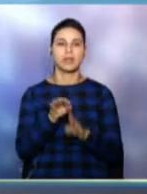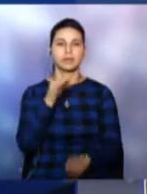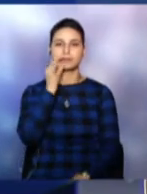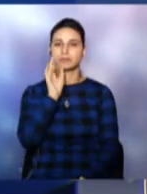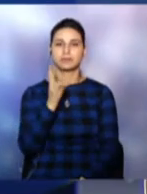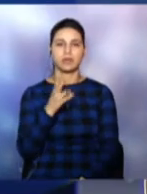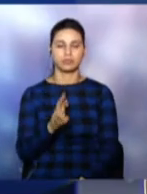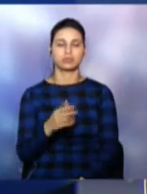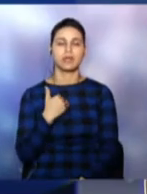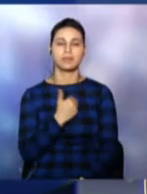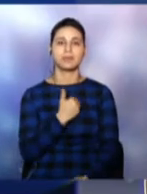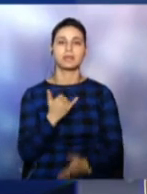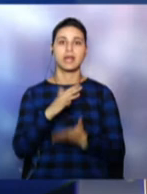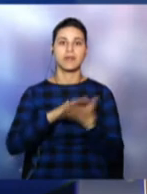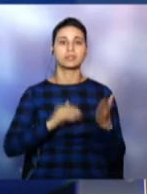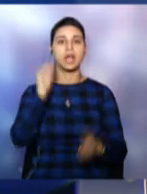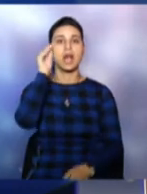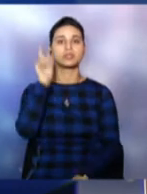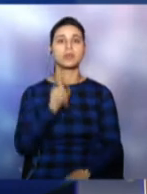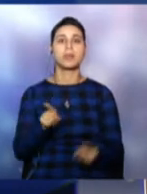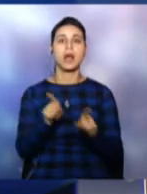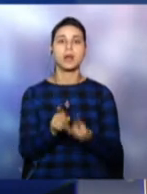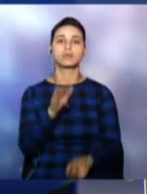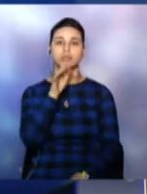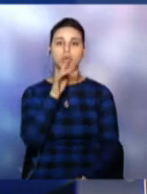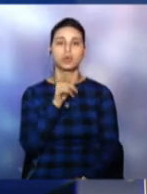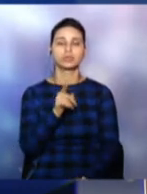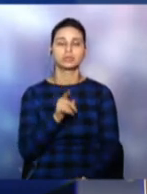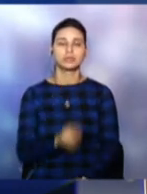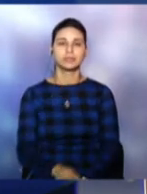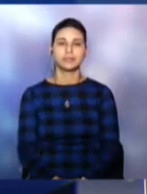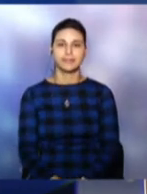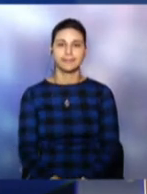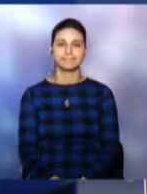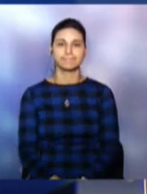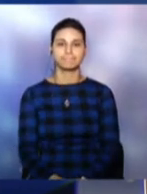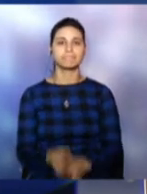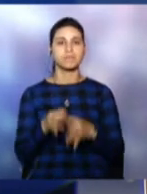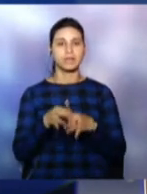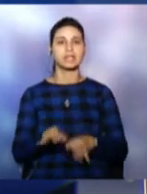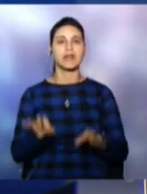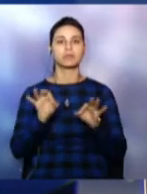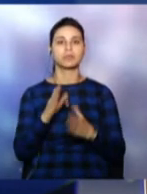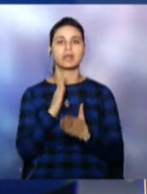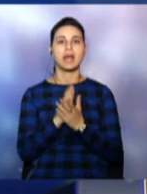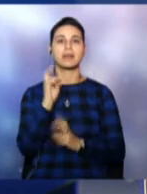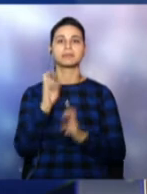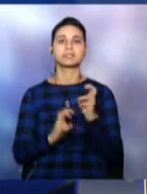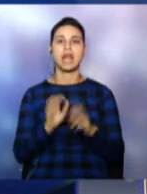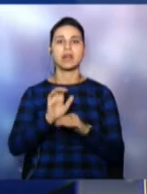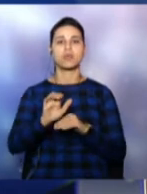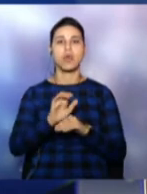მე სიამოვნებით გავაგზავნებ თქვენ აზრს, რომ ასეთ შემთხვევაში უფრო თამამები არიან ხოლმე წარმოებლები